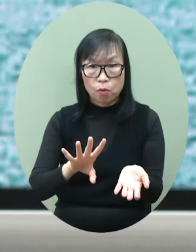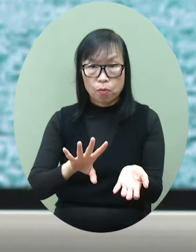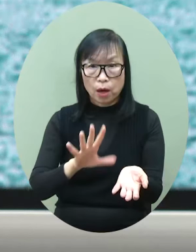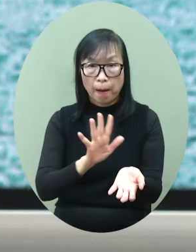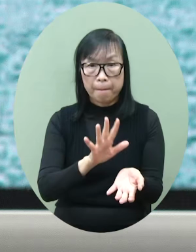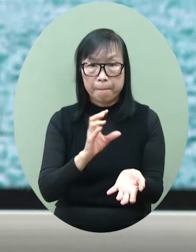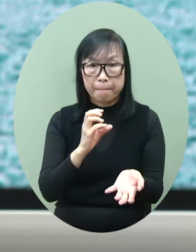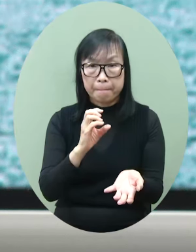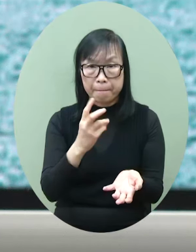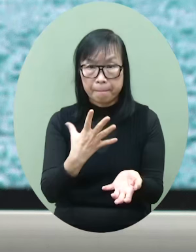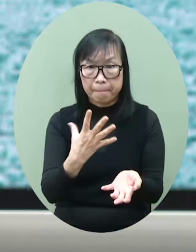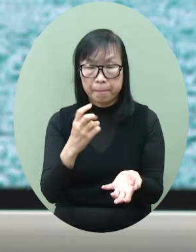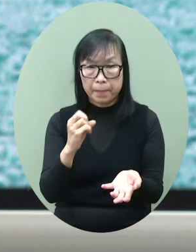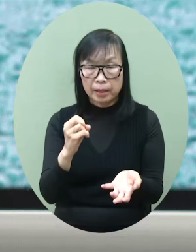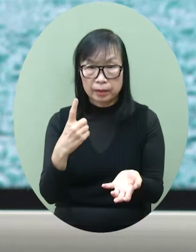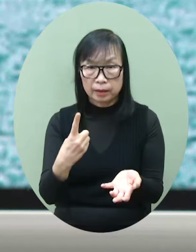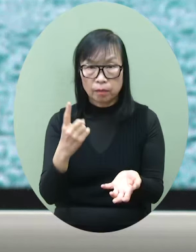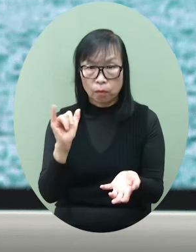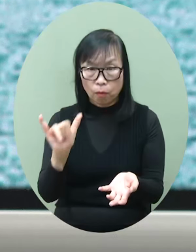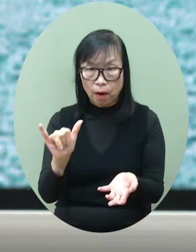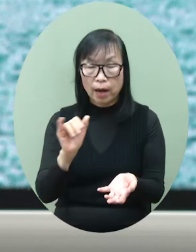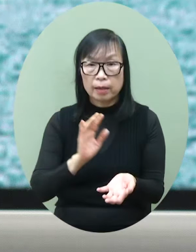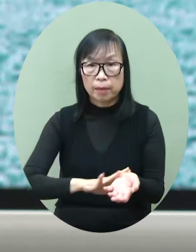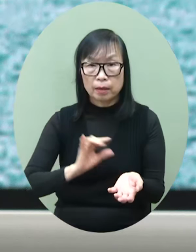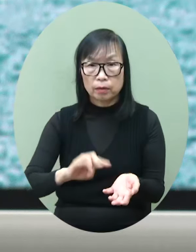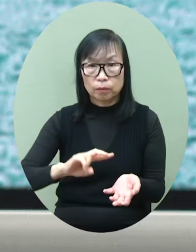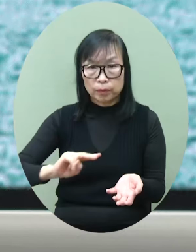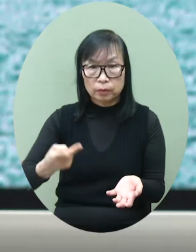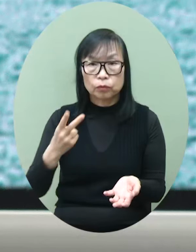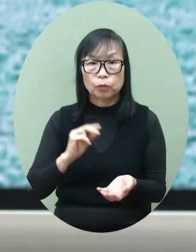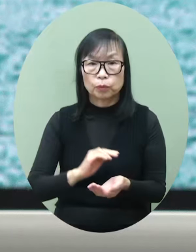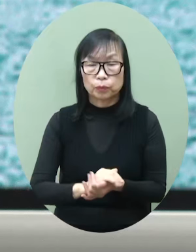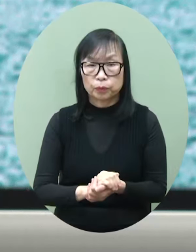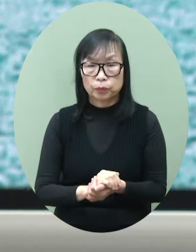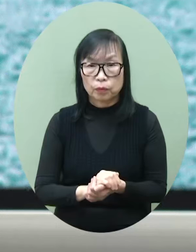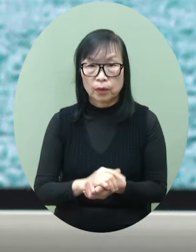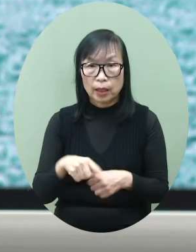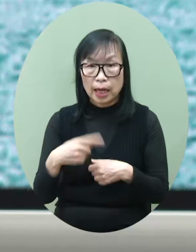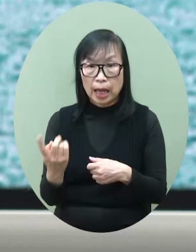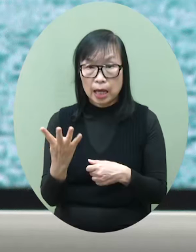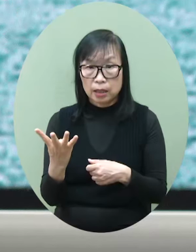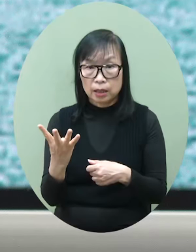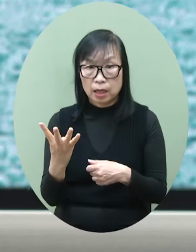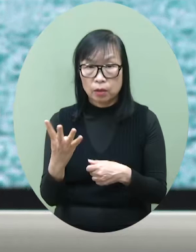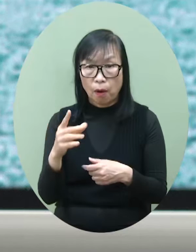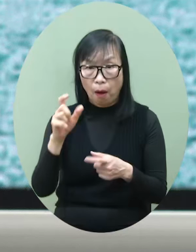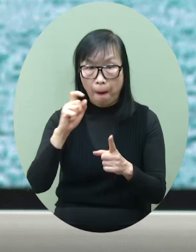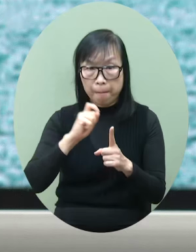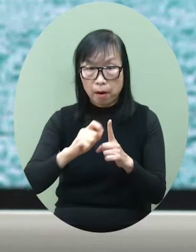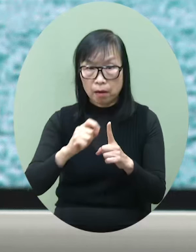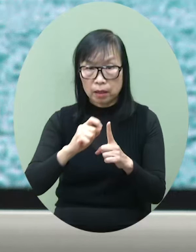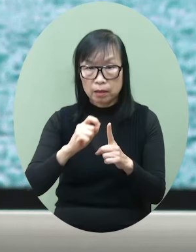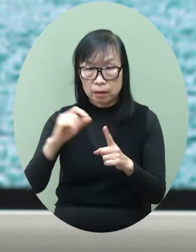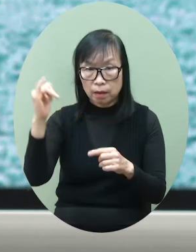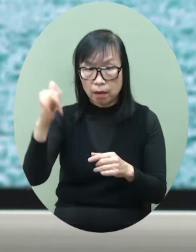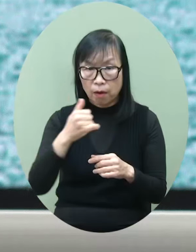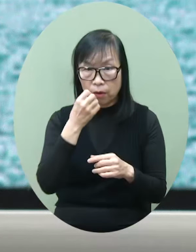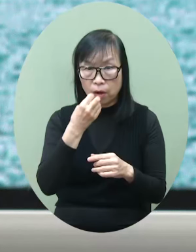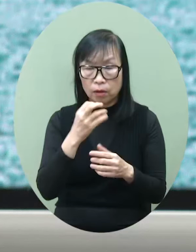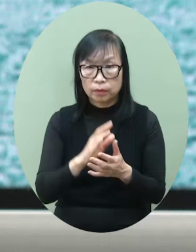501Y的病毒株變種病毒株另外有四宗是巴基斯坦導港人士